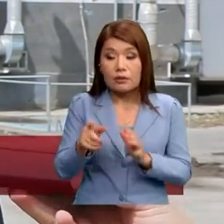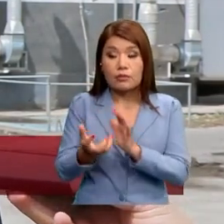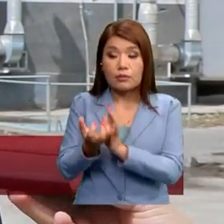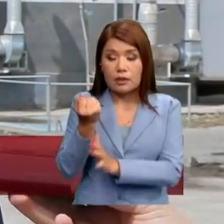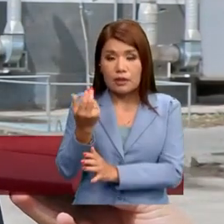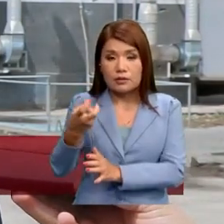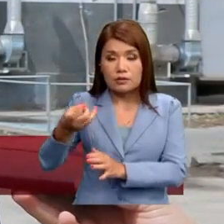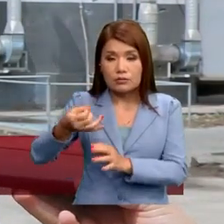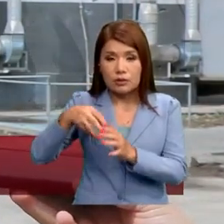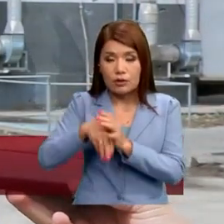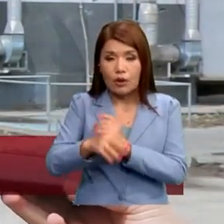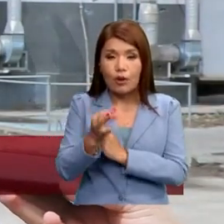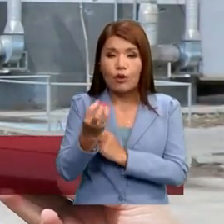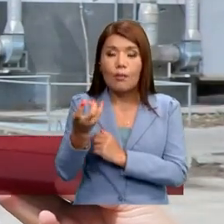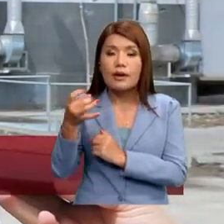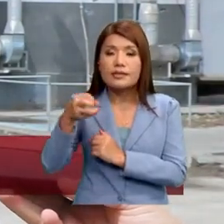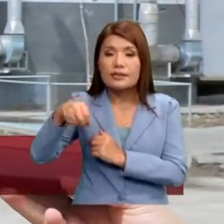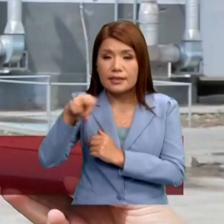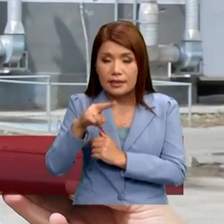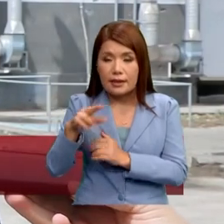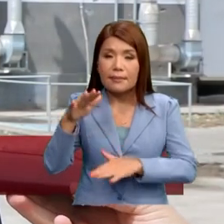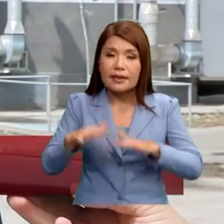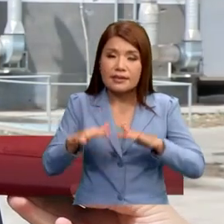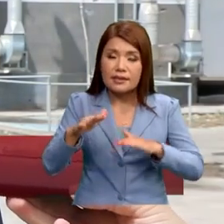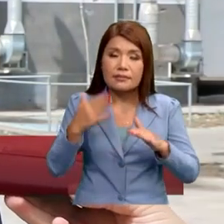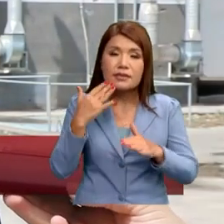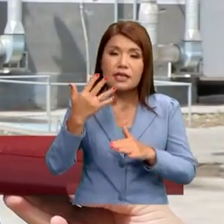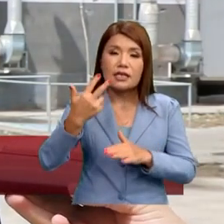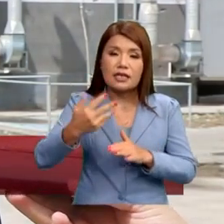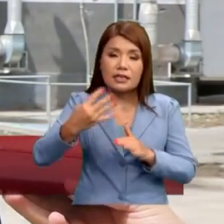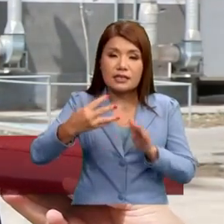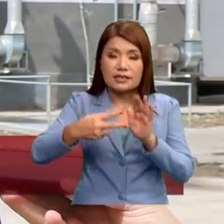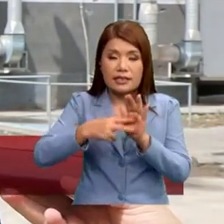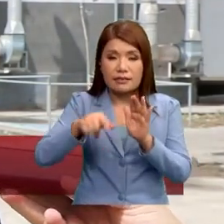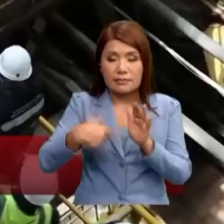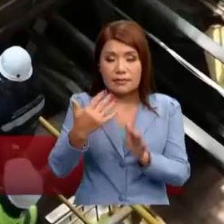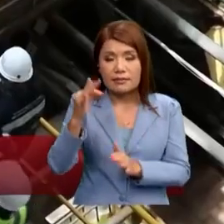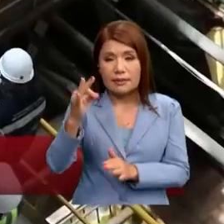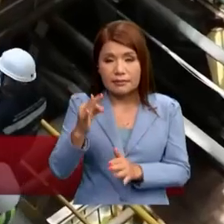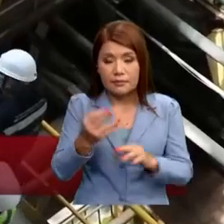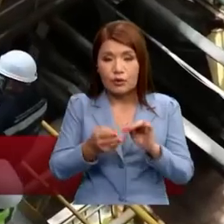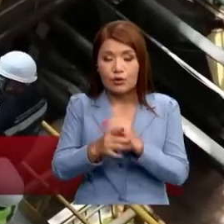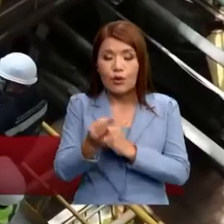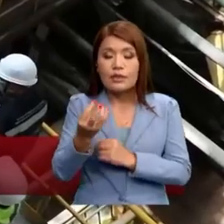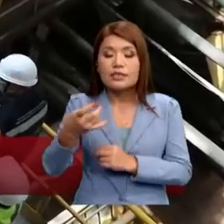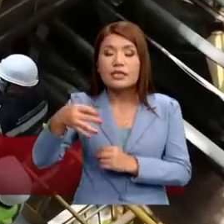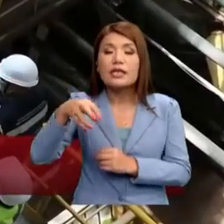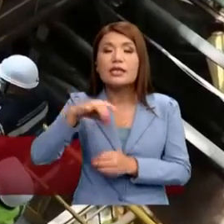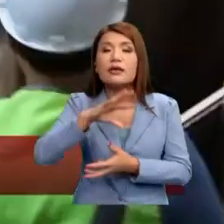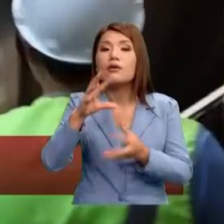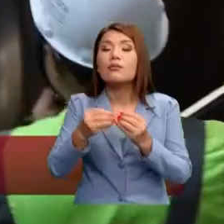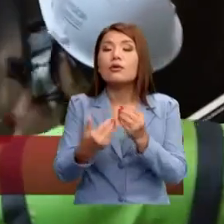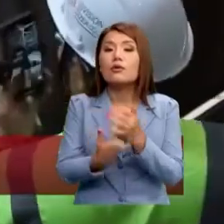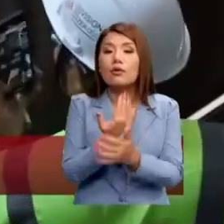концентрат өнімінің хром оксидінің массалық мөлшері 48,5% болып табылады. ERG Green жыл сайын жаңа